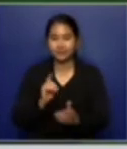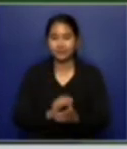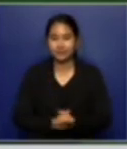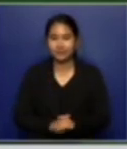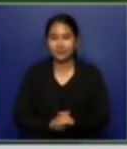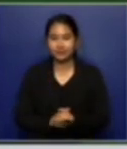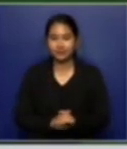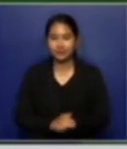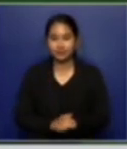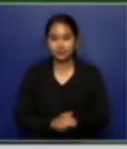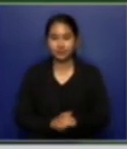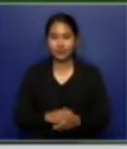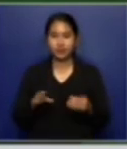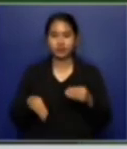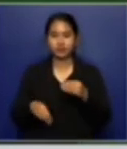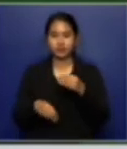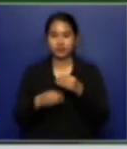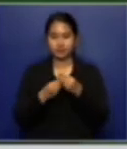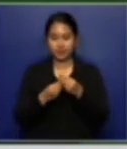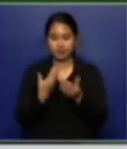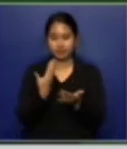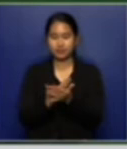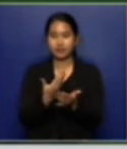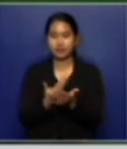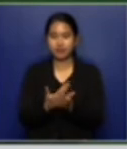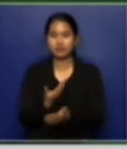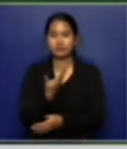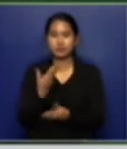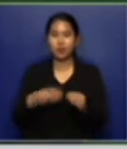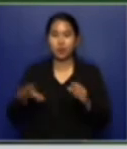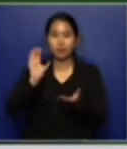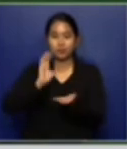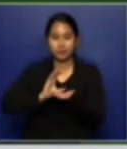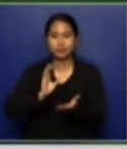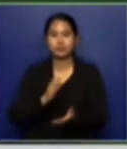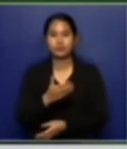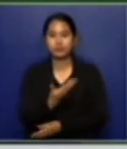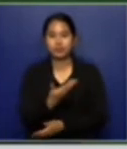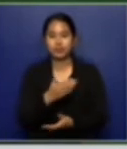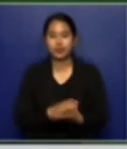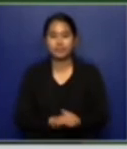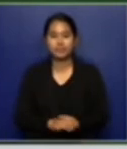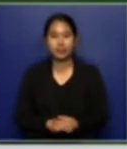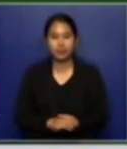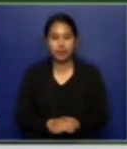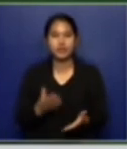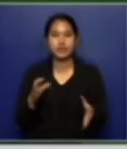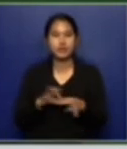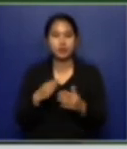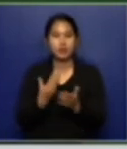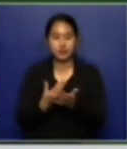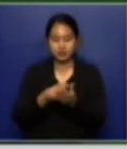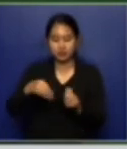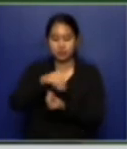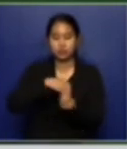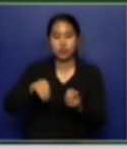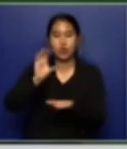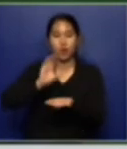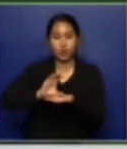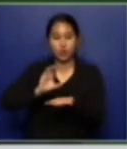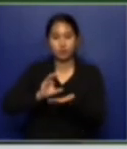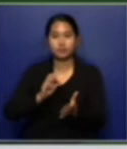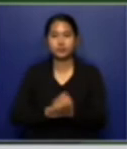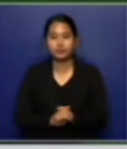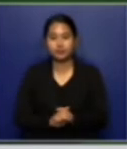พิ่มประสิทธิภาพการใช้งบบูรณาการขอสไลด์ถัดไปค่ะค่ะการใช้จ่ายงบนะคะก็อีก